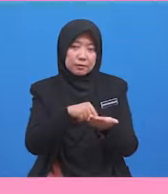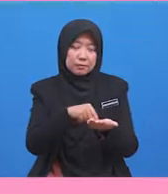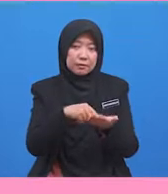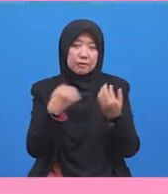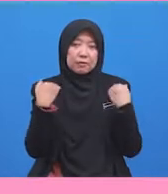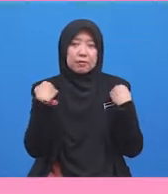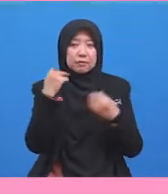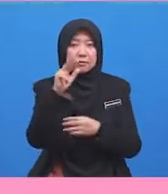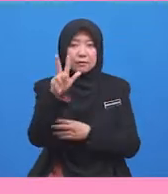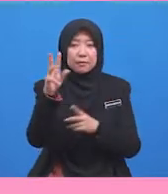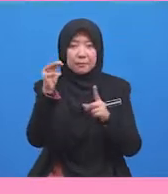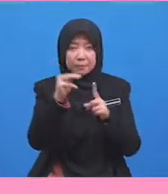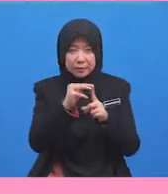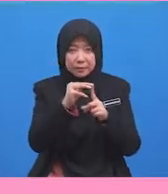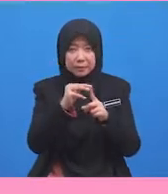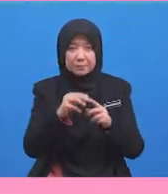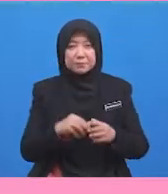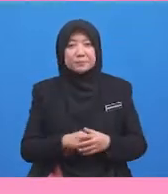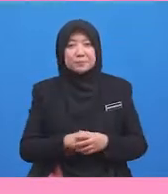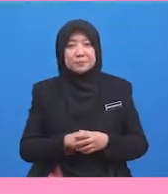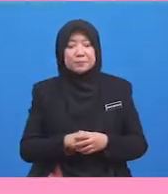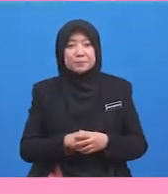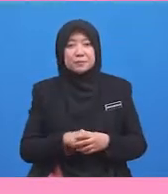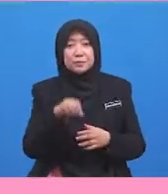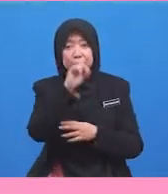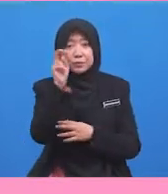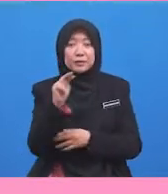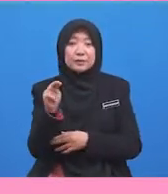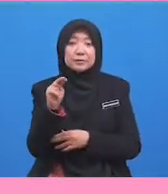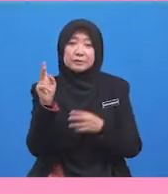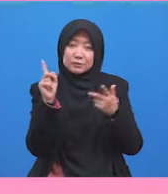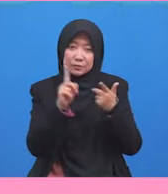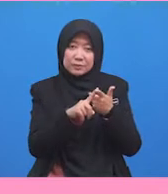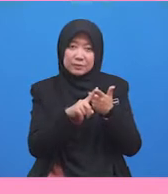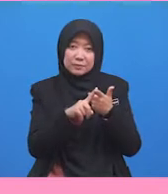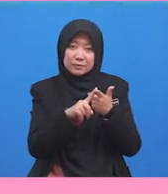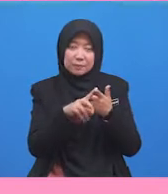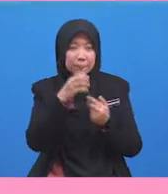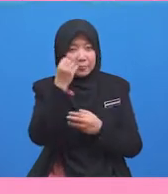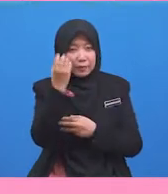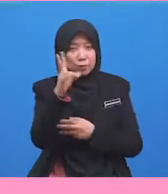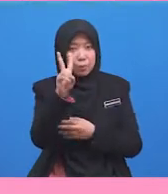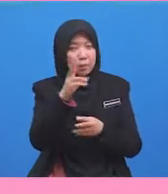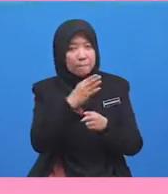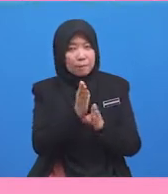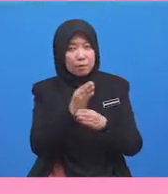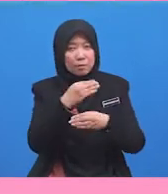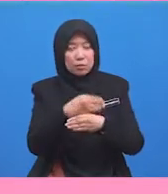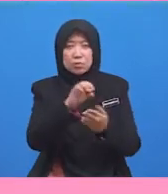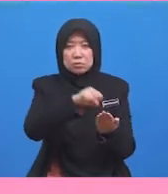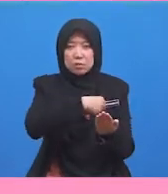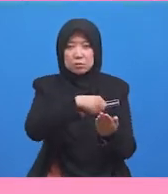markas sebanyak tiga marka soal yang kedua ia menyatakan dua bentuk